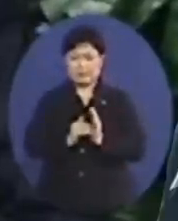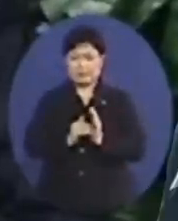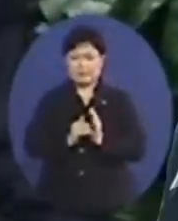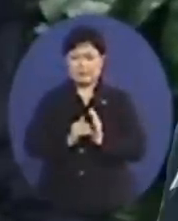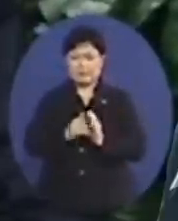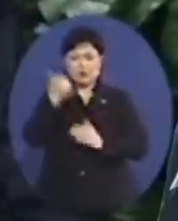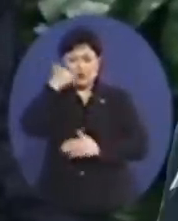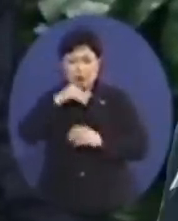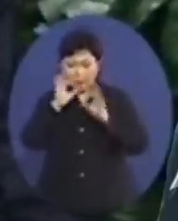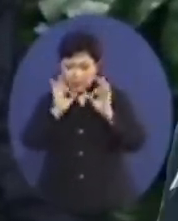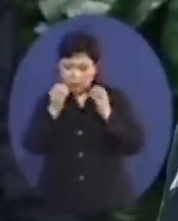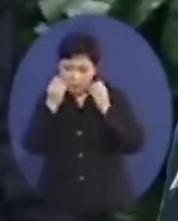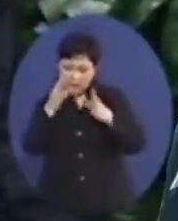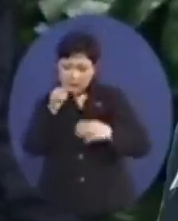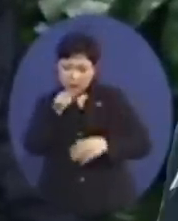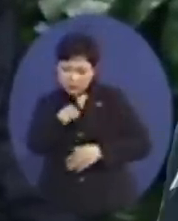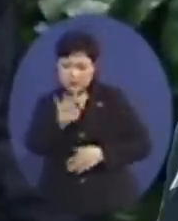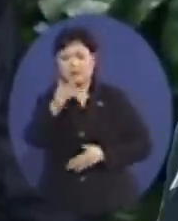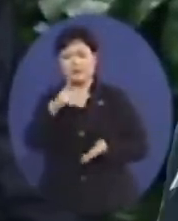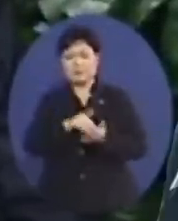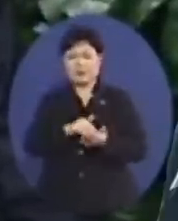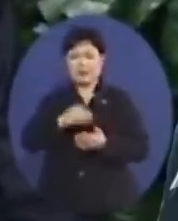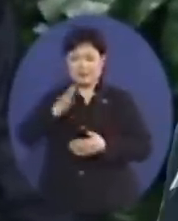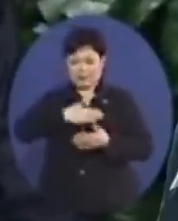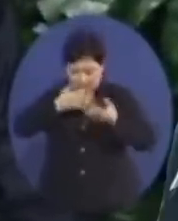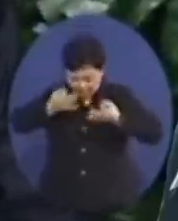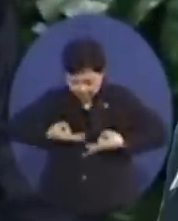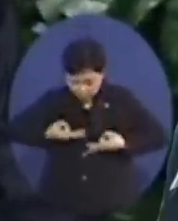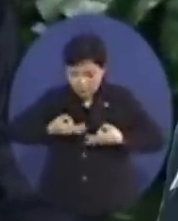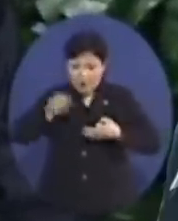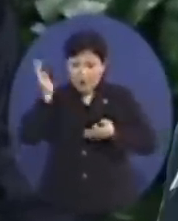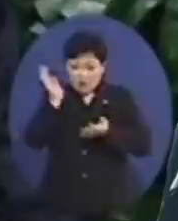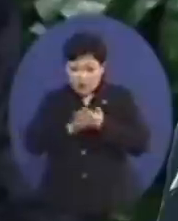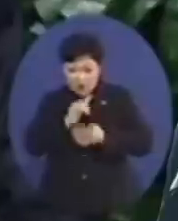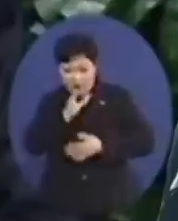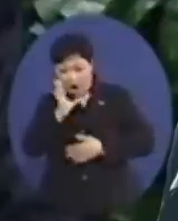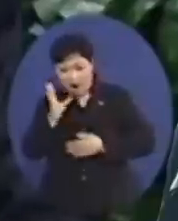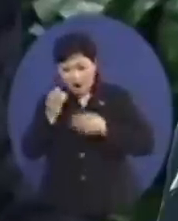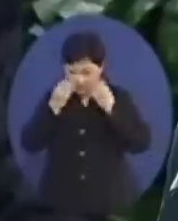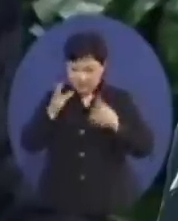누가 봐도 새 것이 되었다. 내가 봐도 내가 새 것이 되었다.